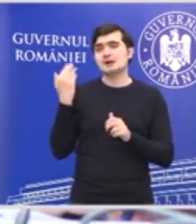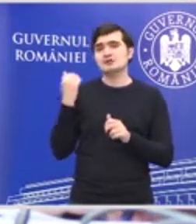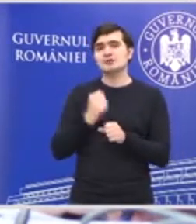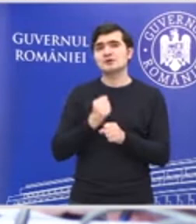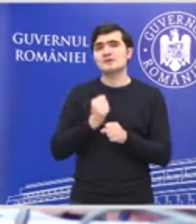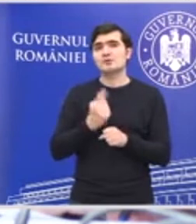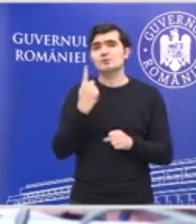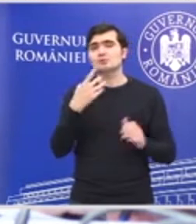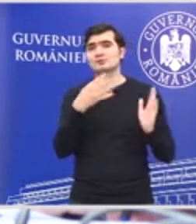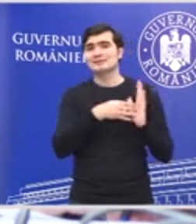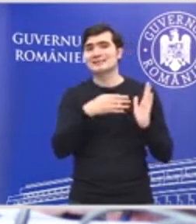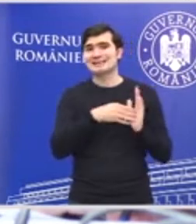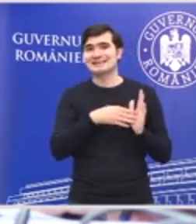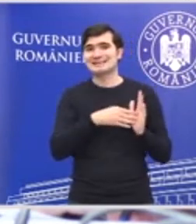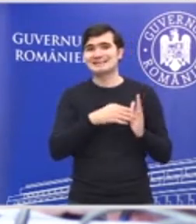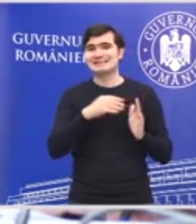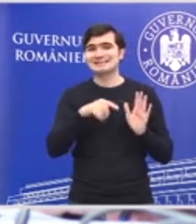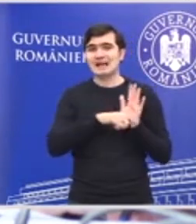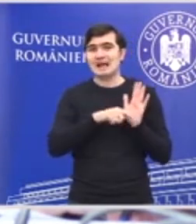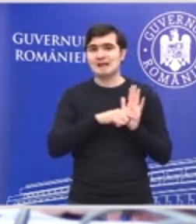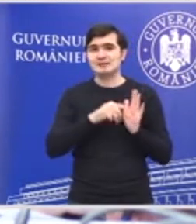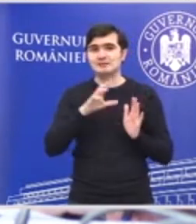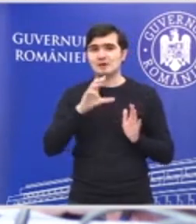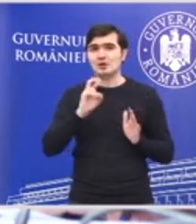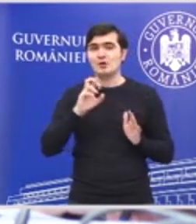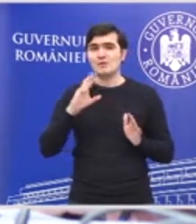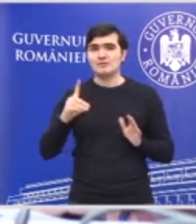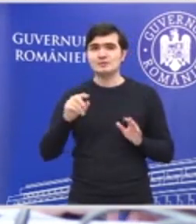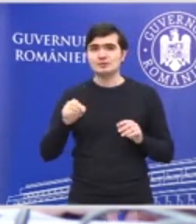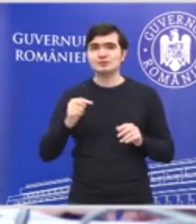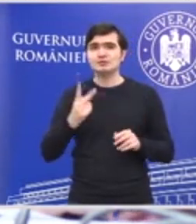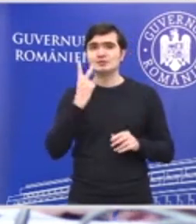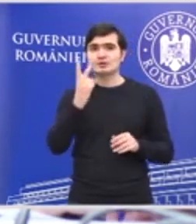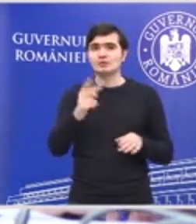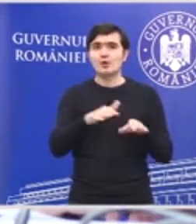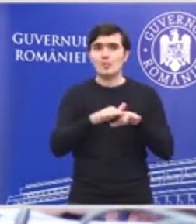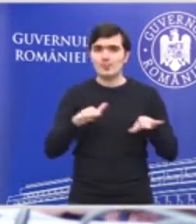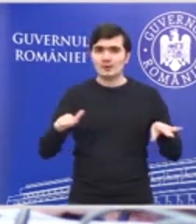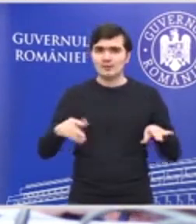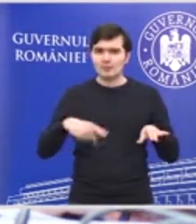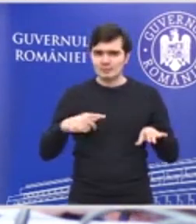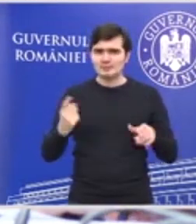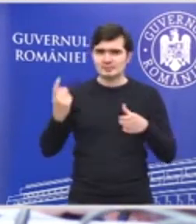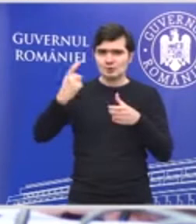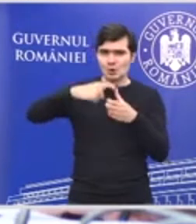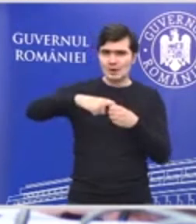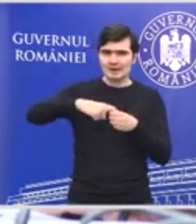test. Prin urmare, aceste două platforme care sunt deja interconectate